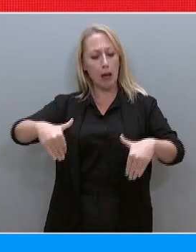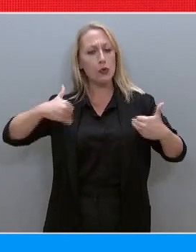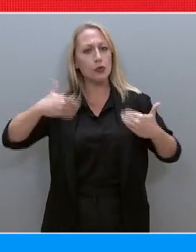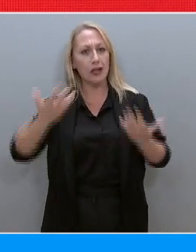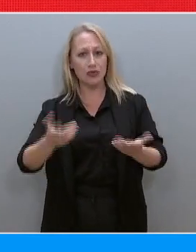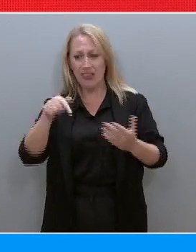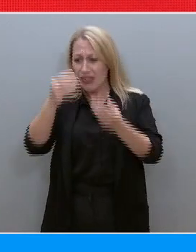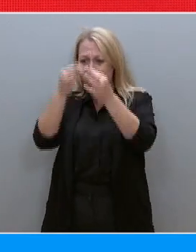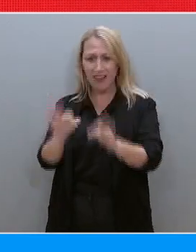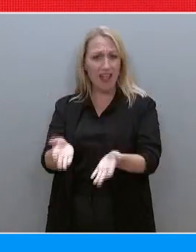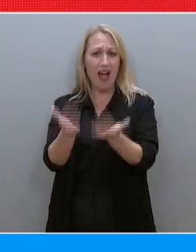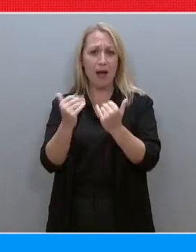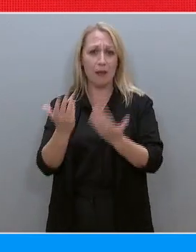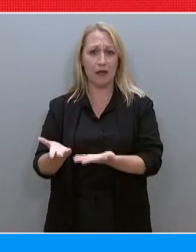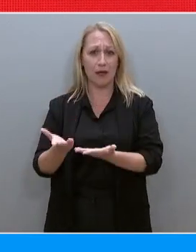αυτό.